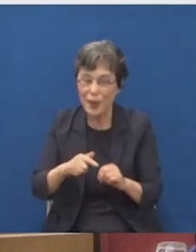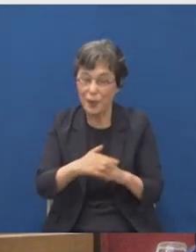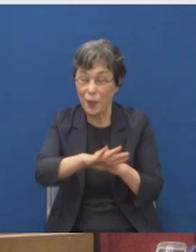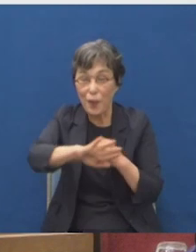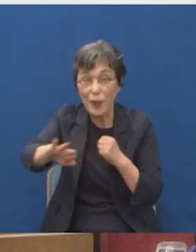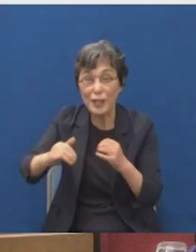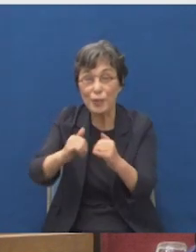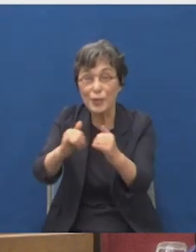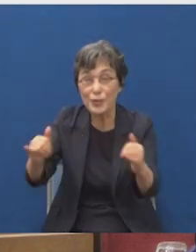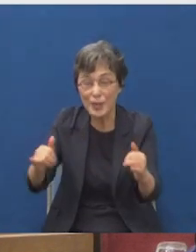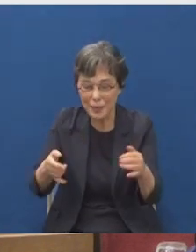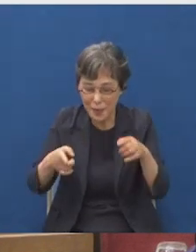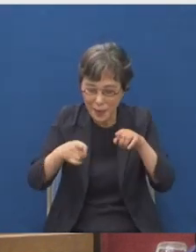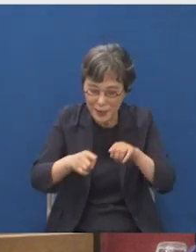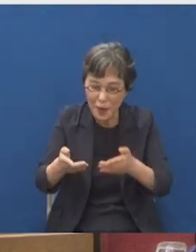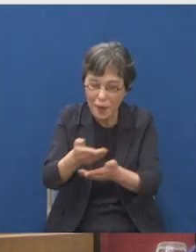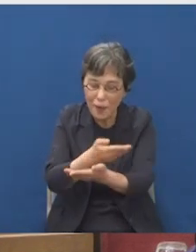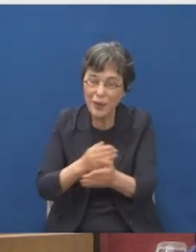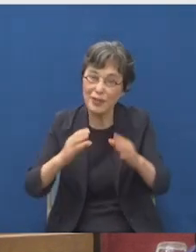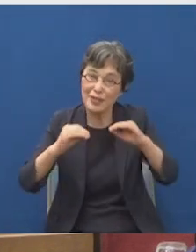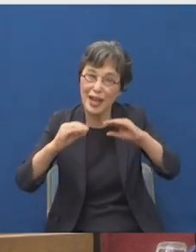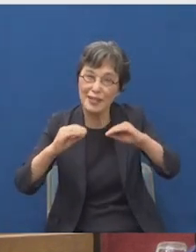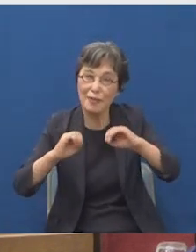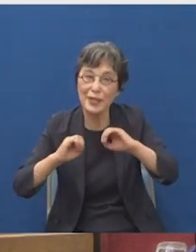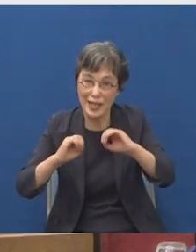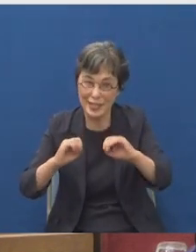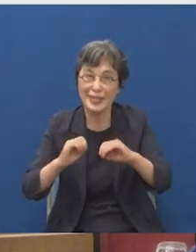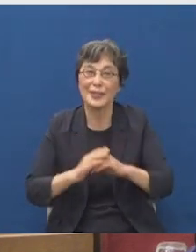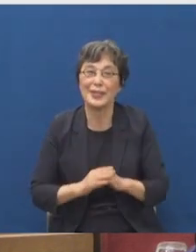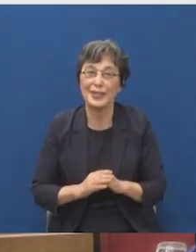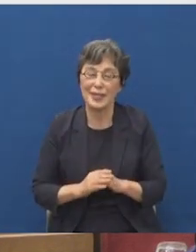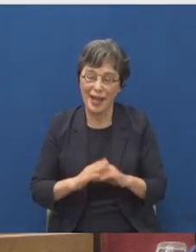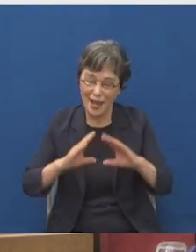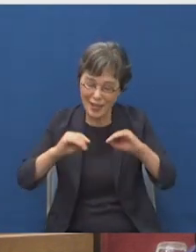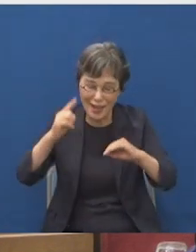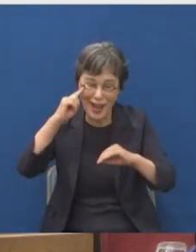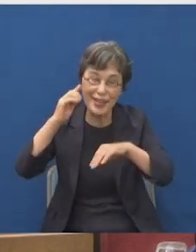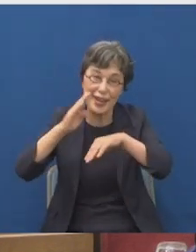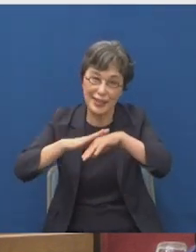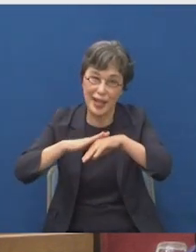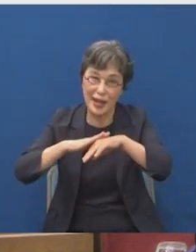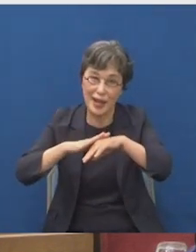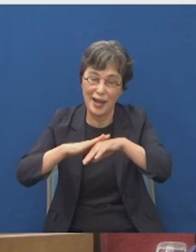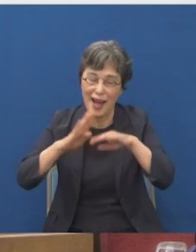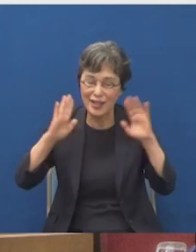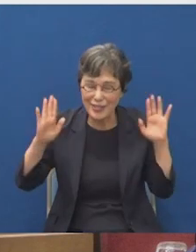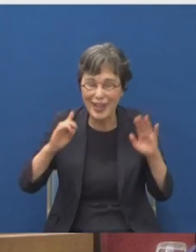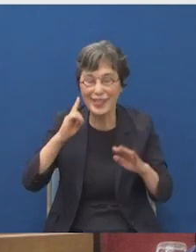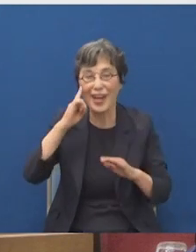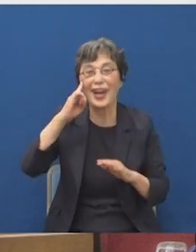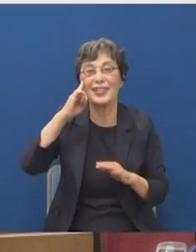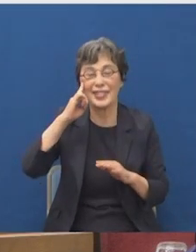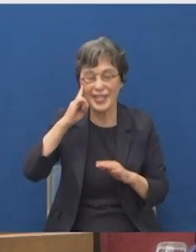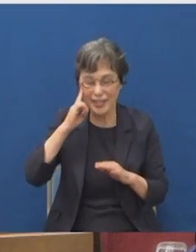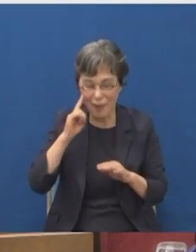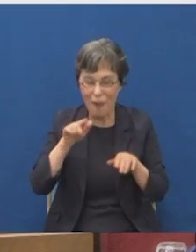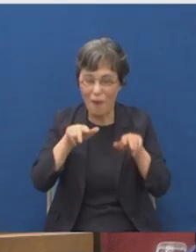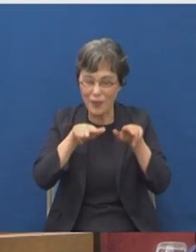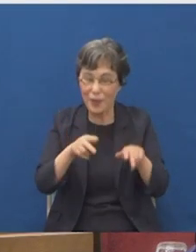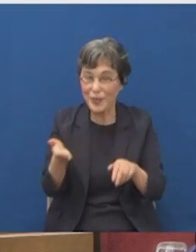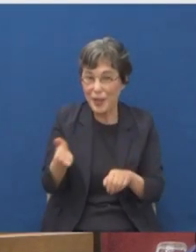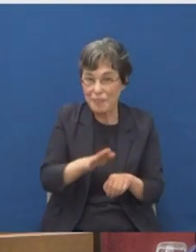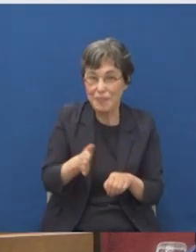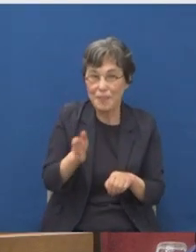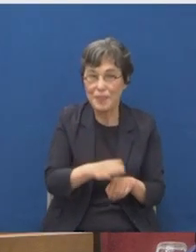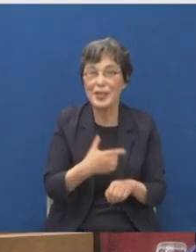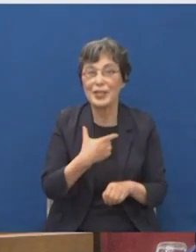の方々との交流対話を活発化させ、柔軟な発想や豊かな感性を行政に取り入れていかなければ